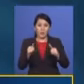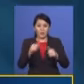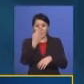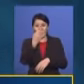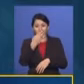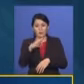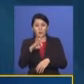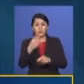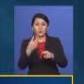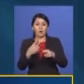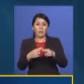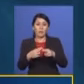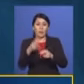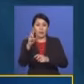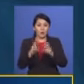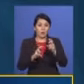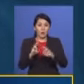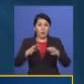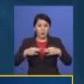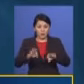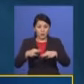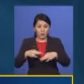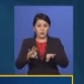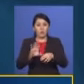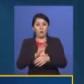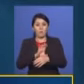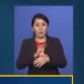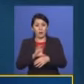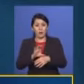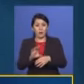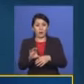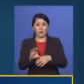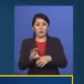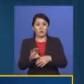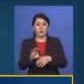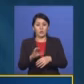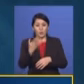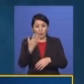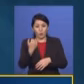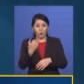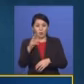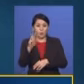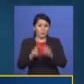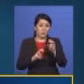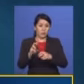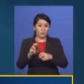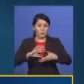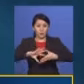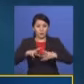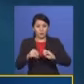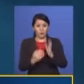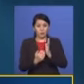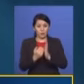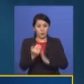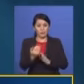Фармацевтика, металл бұйымдарын шығару, машина жасау тіпті үнемі жәрдемге жүгінетін жеңіл өнеркәсіптегі көрсеткіште көтерілді.